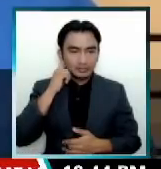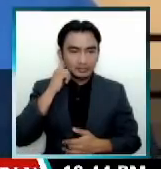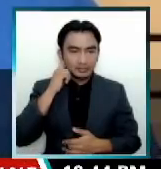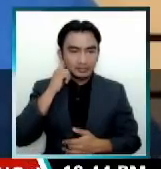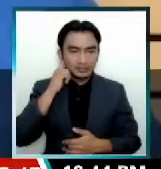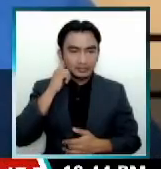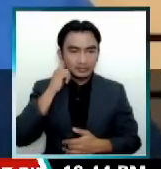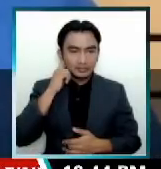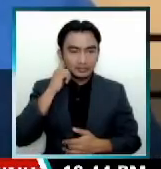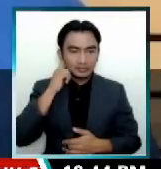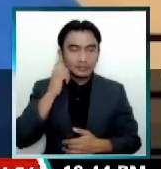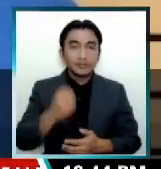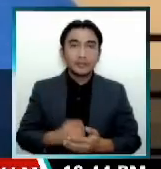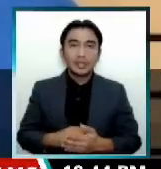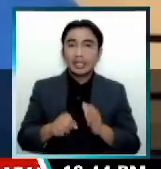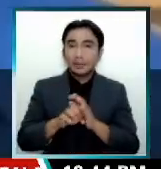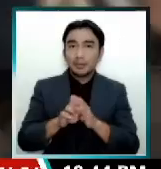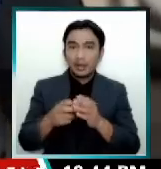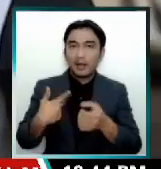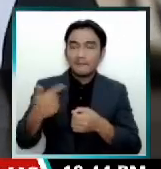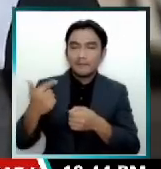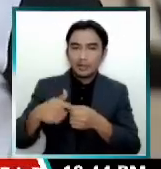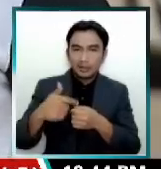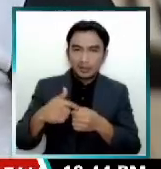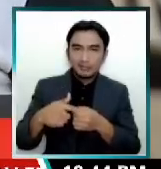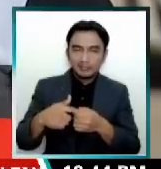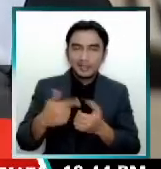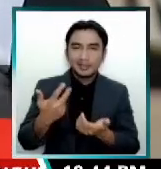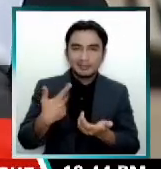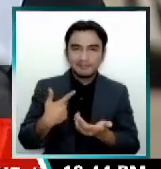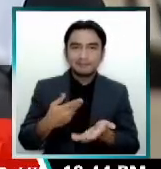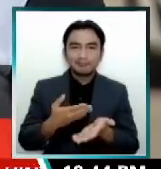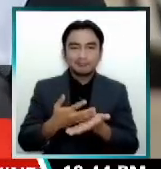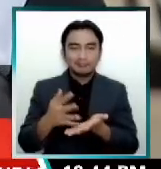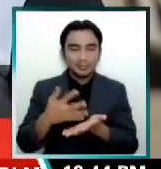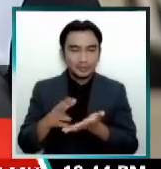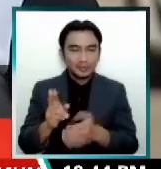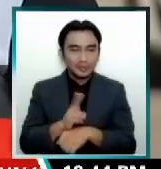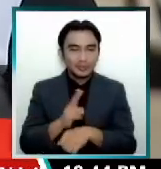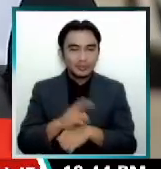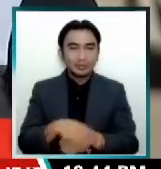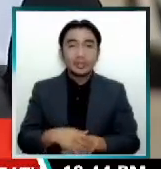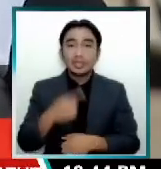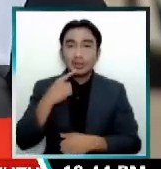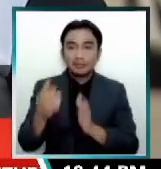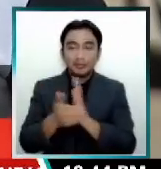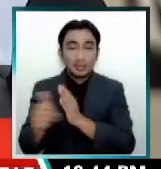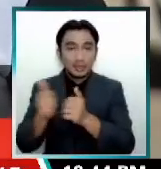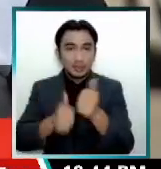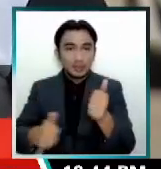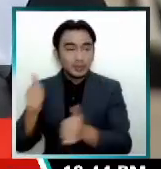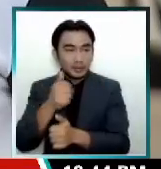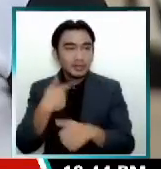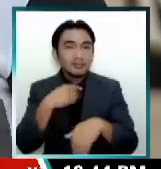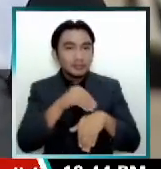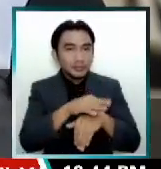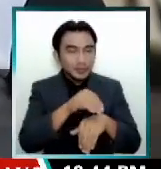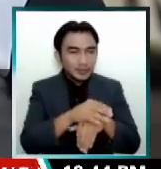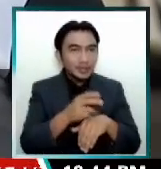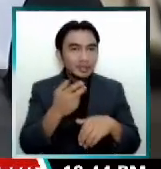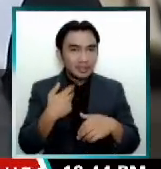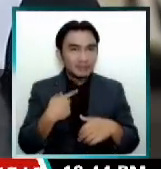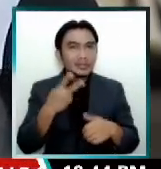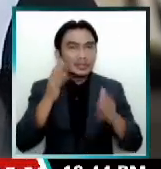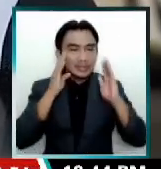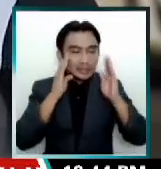Ang gasolina, kakaunti din ng konsumo. Payo pa rin ang mga eksperto na sa panahon ngayon, nararapat pa rin pagtuunan natin ng pansin ang mga